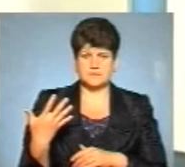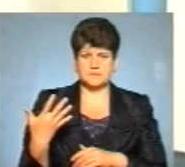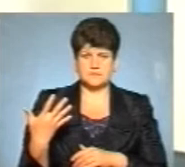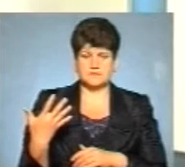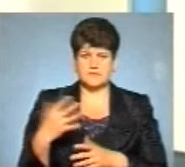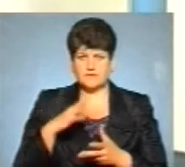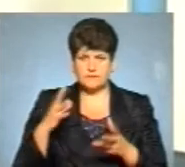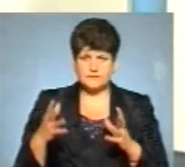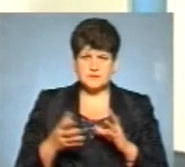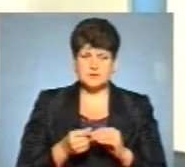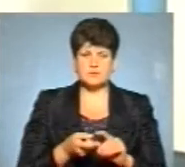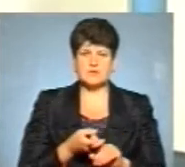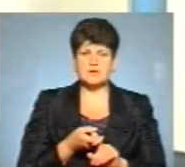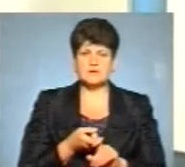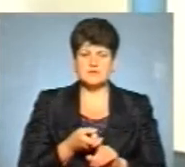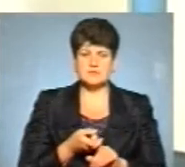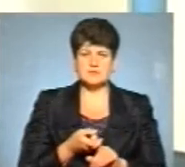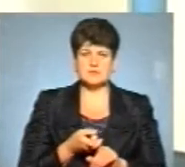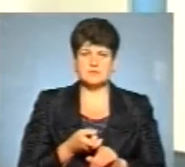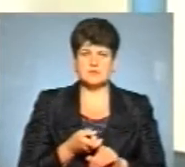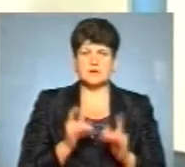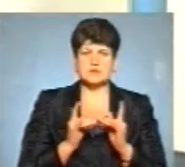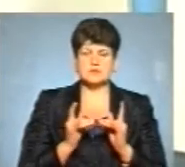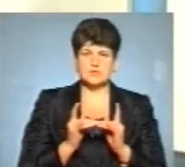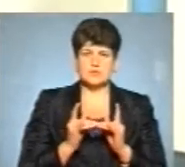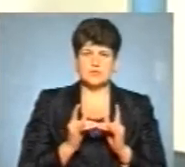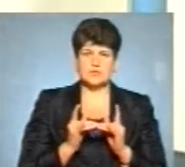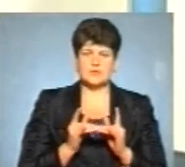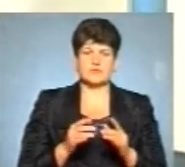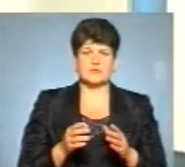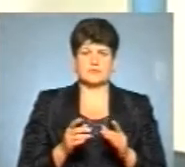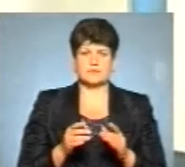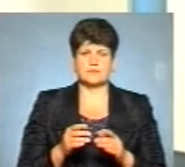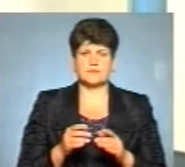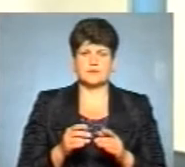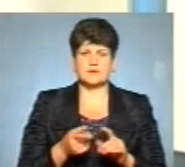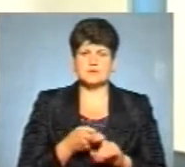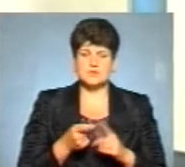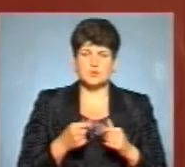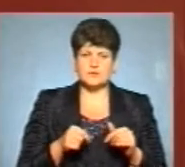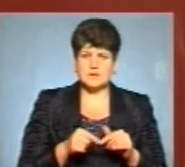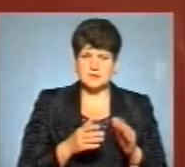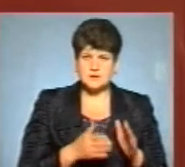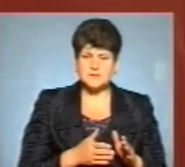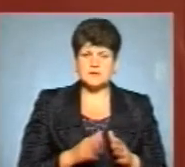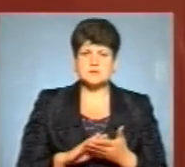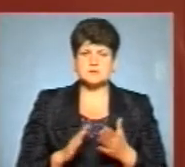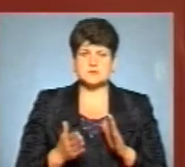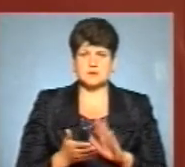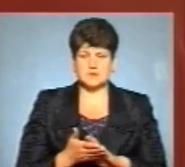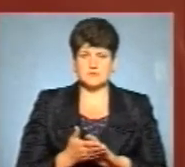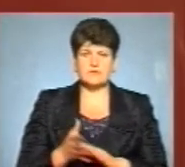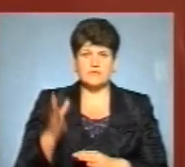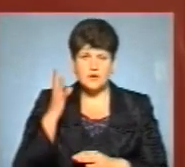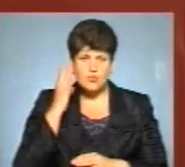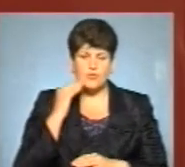В цілому фонд ліжкового інфекційного відділення. І станом,